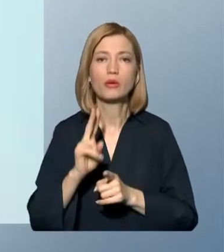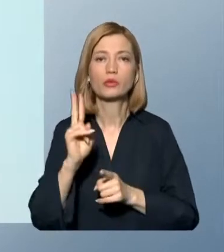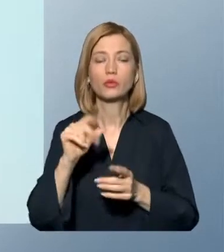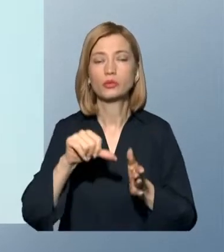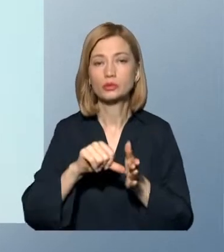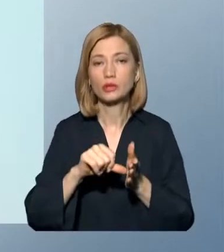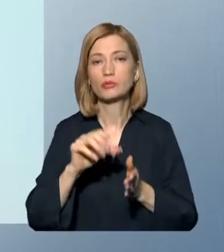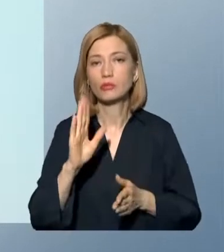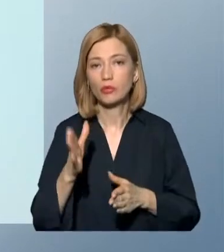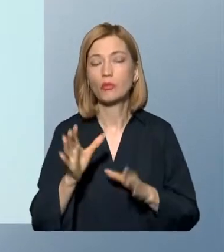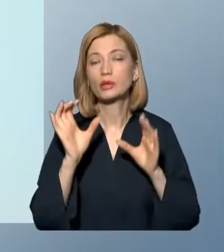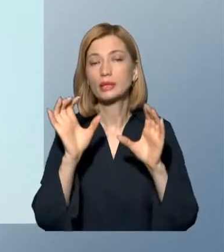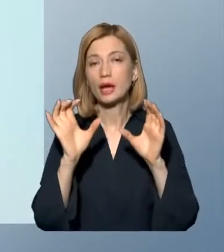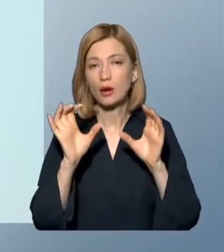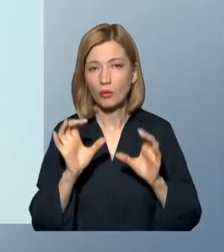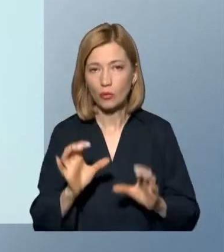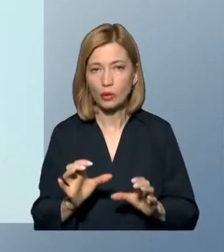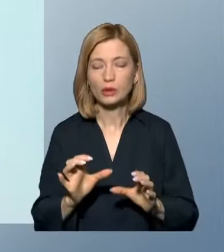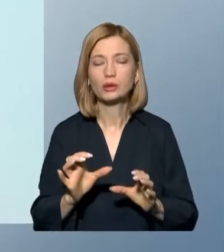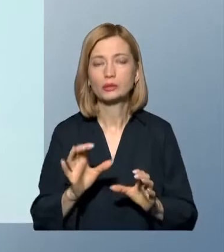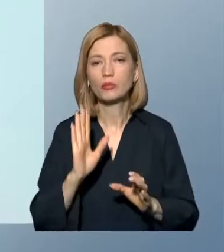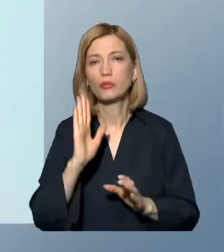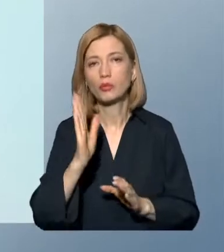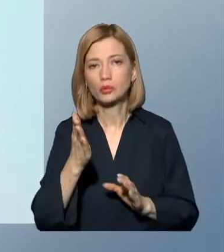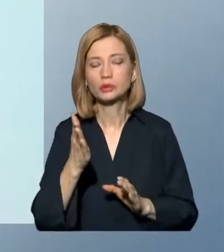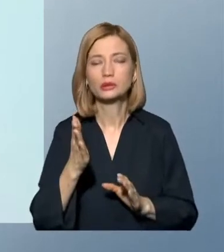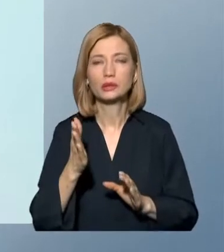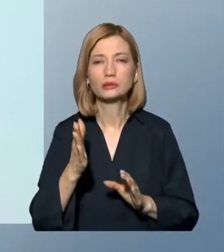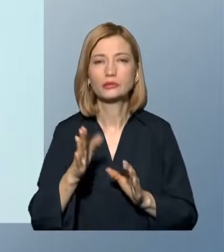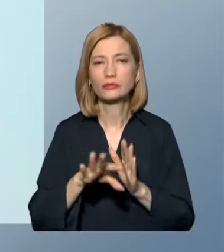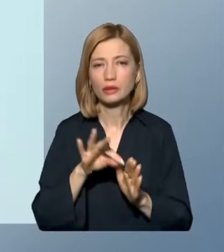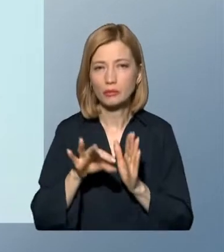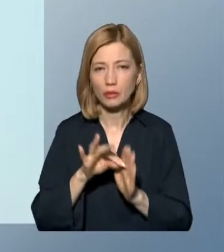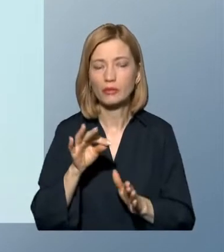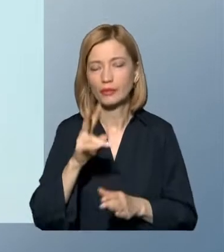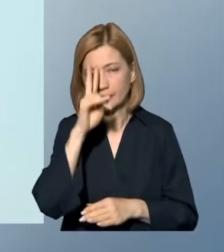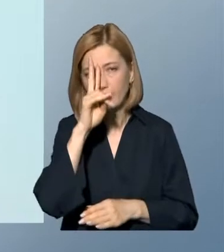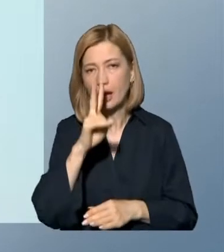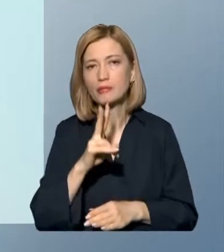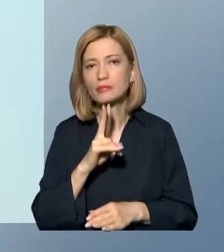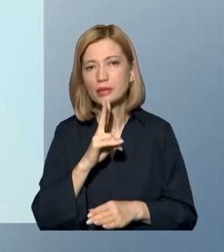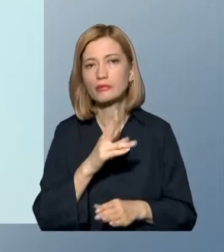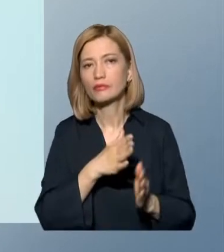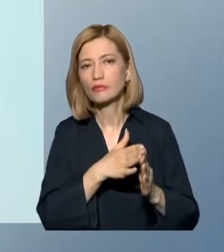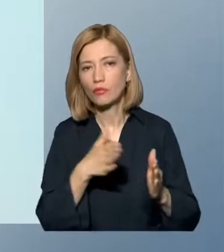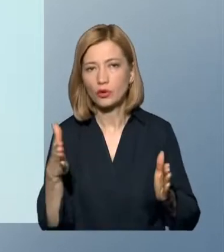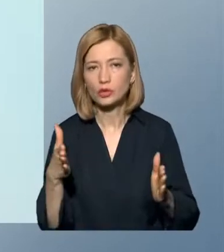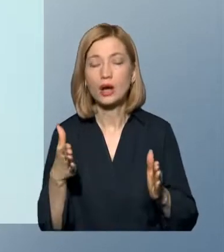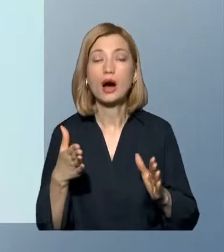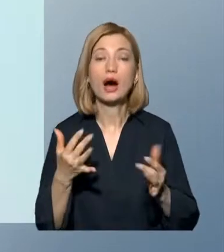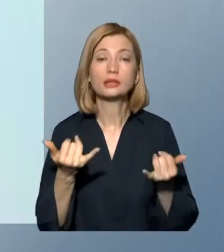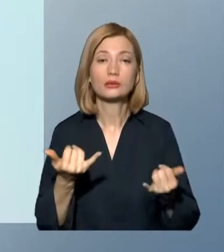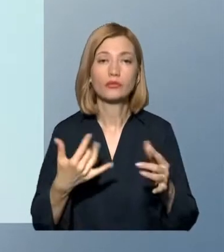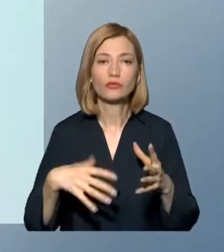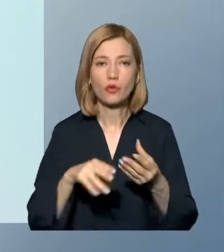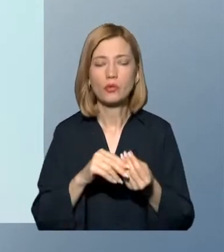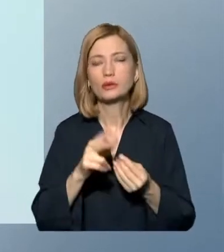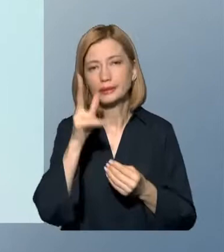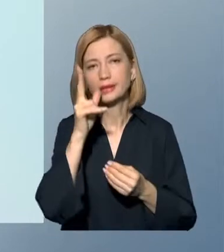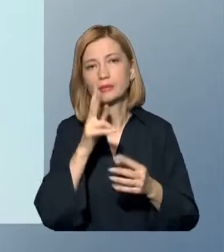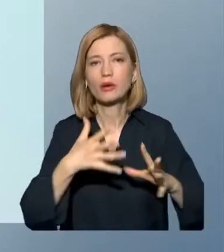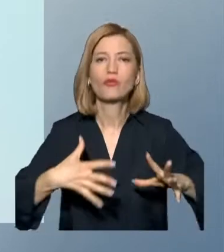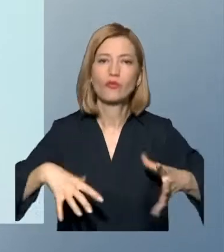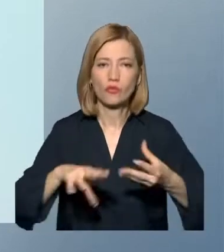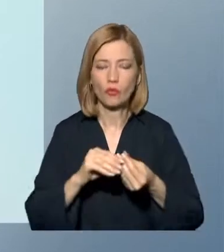выборы проводятся в течение 2 месяца со дня их назначения, но по факту вся кампания продлится 3 месяца.